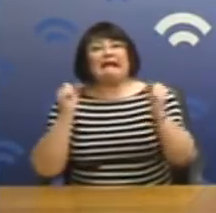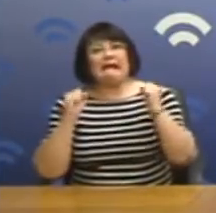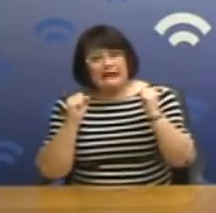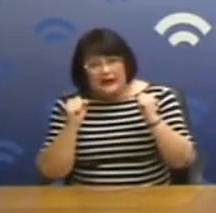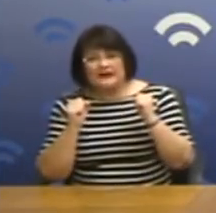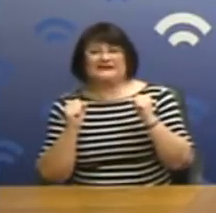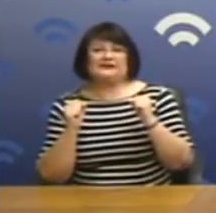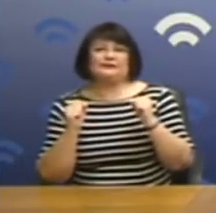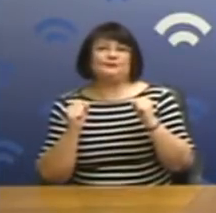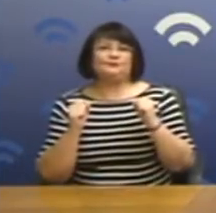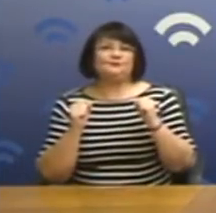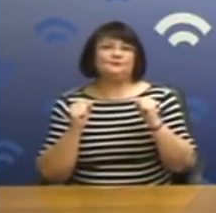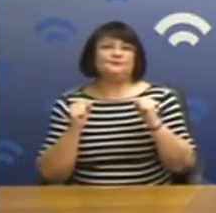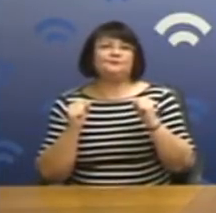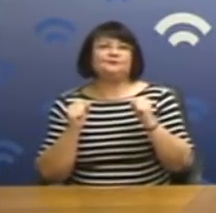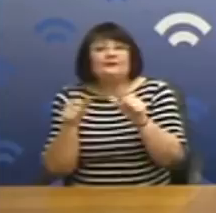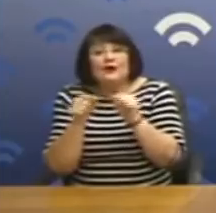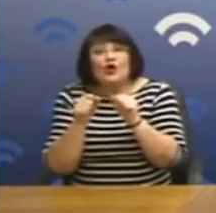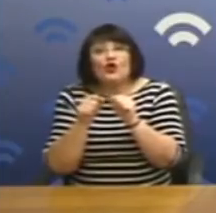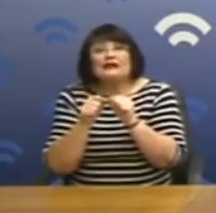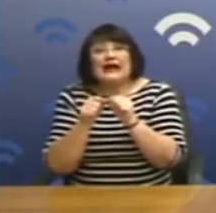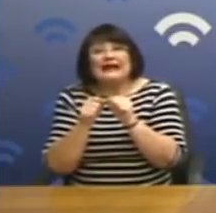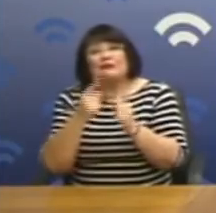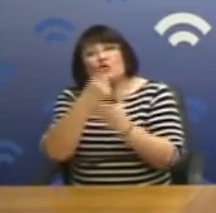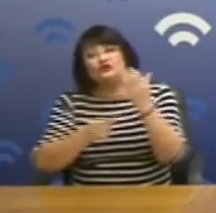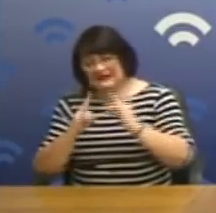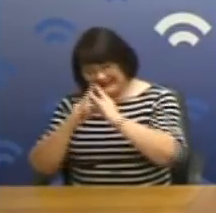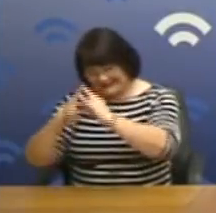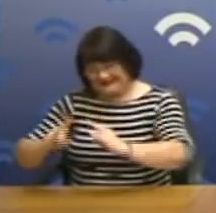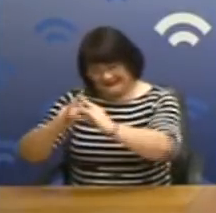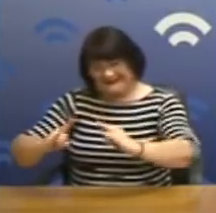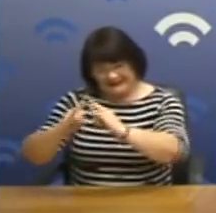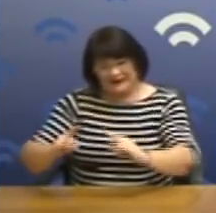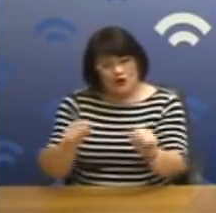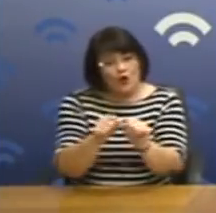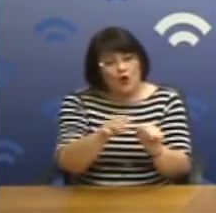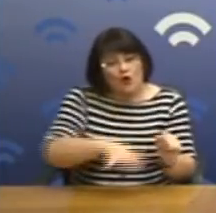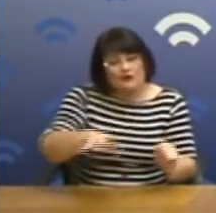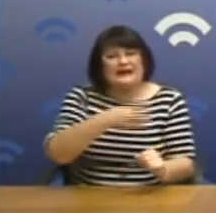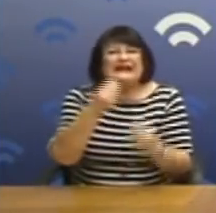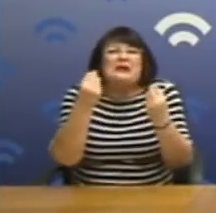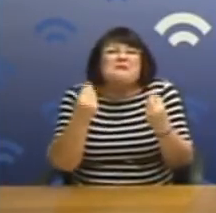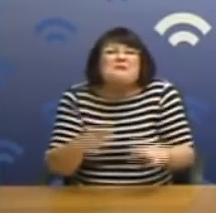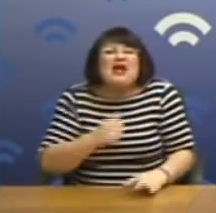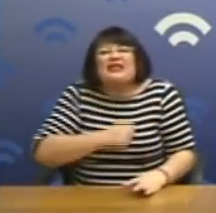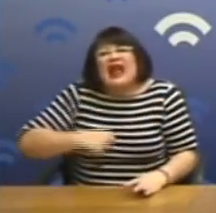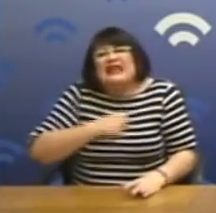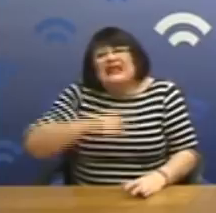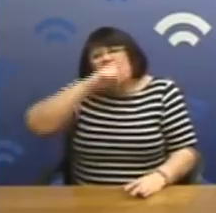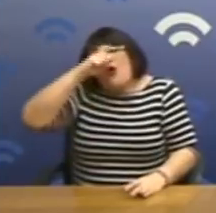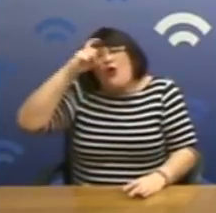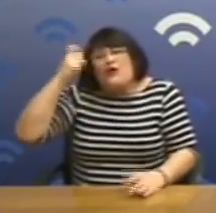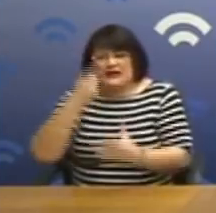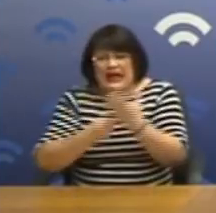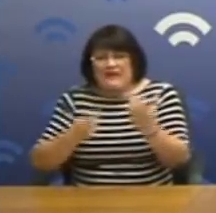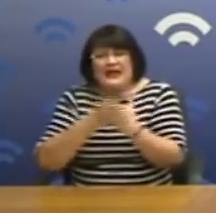που βρίσκονται κοντά στους προσφυγικούς καταβλισμούς, χαρακτηρίζεται τραγική, με τεράστιες